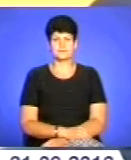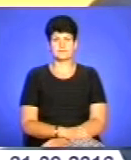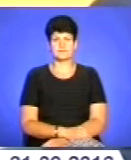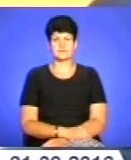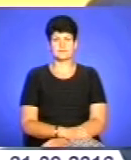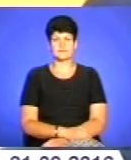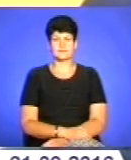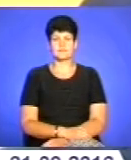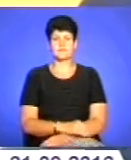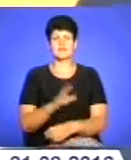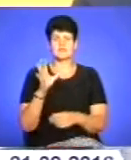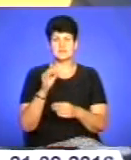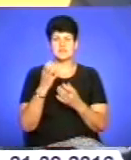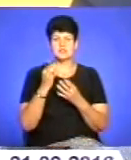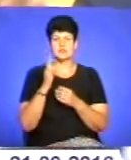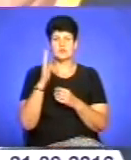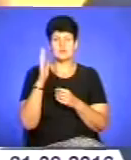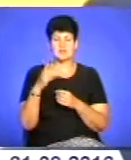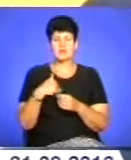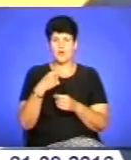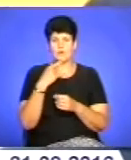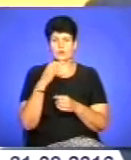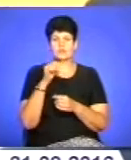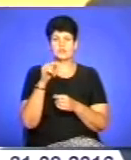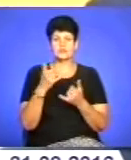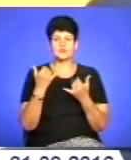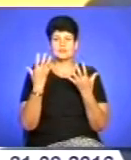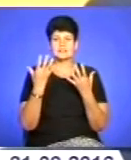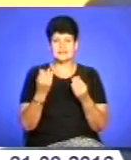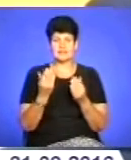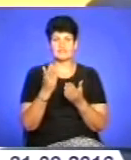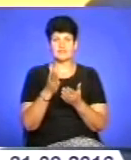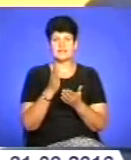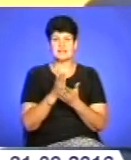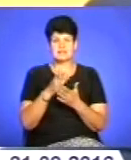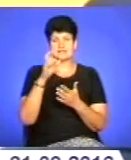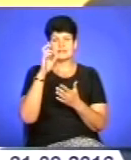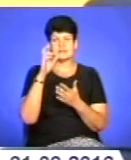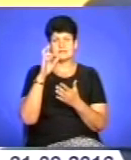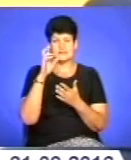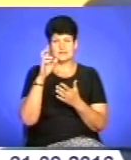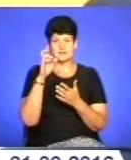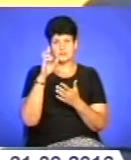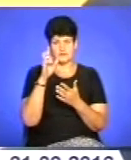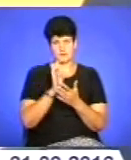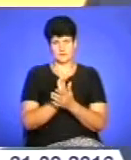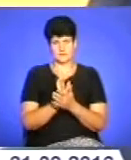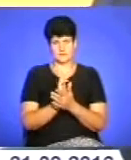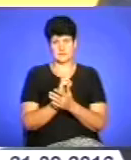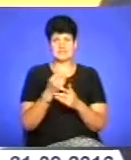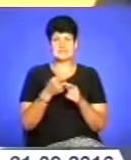Це буде попереду. Це попереду. Я просто говорю про те, що ви на сьогоднішній день знаходитесь в комунальній установі Тернопільської обласної ради.